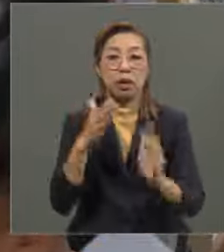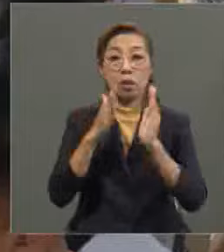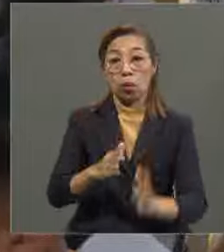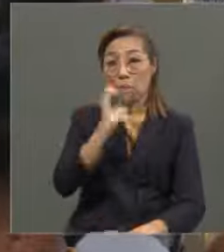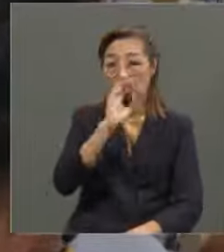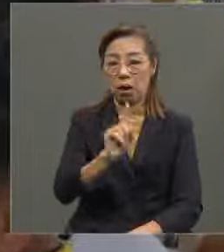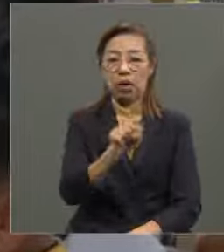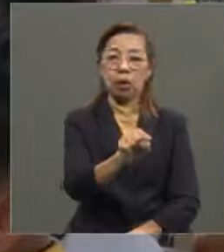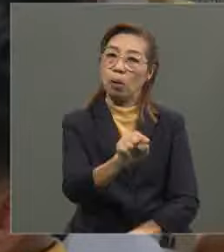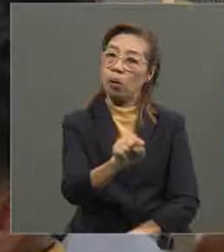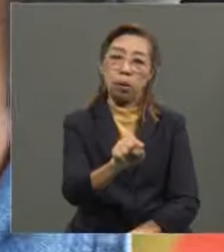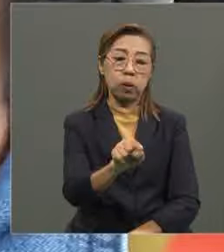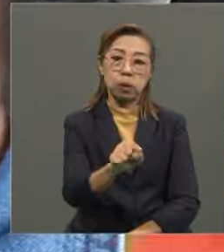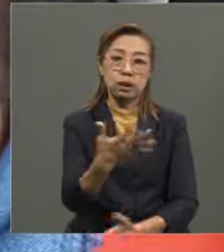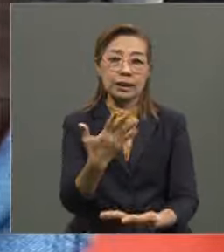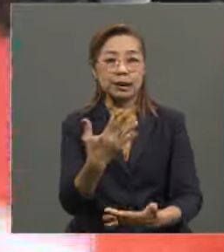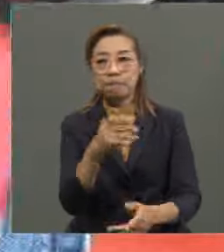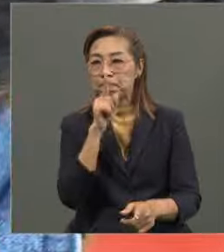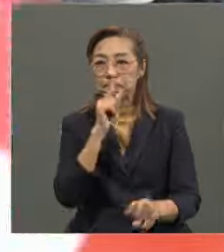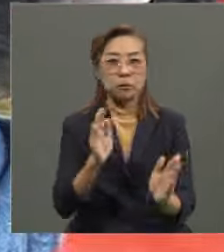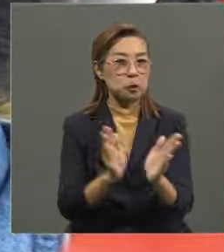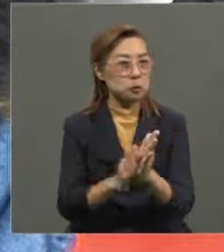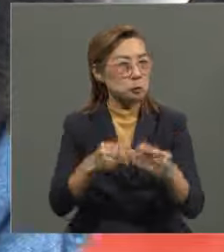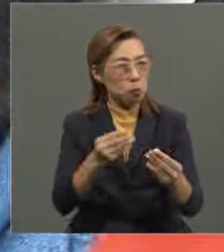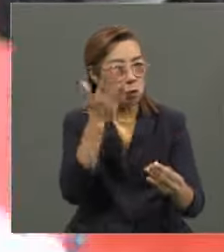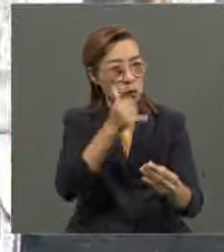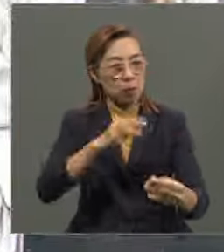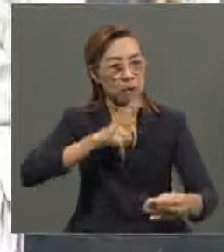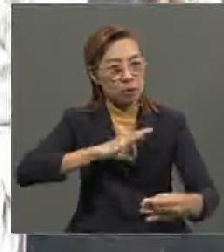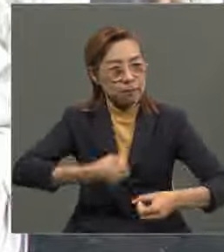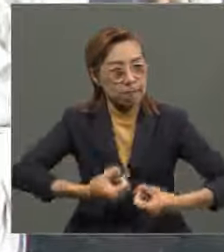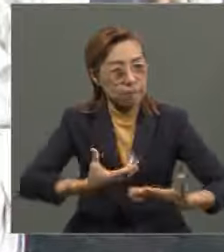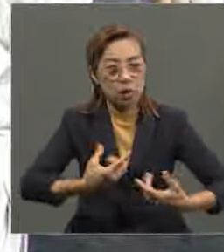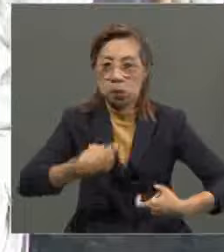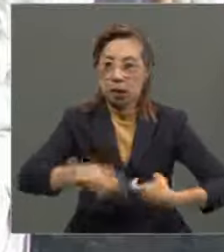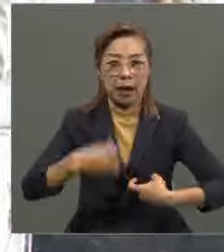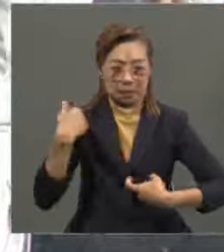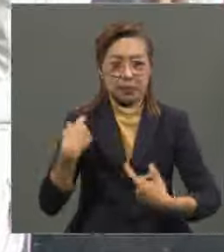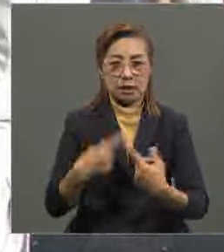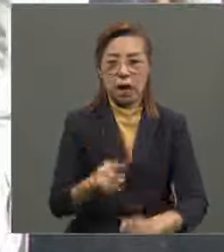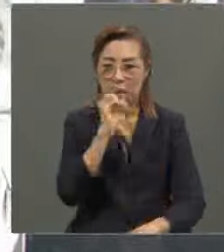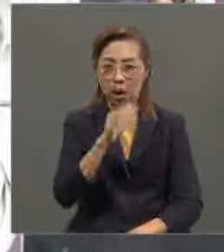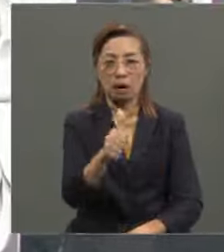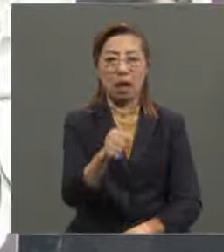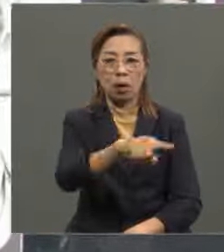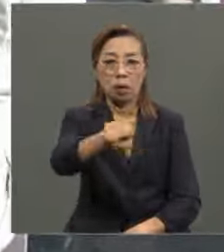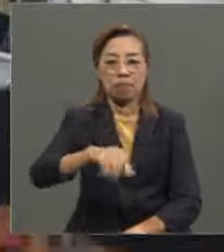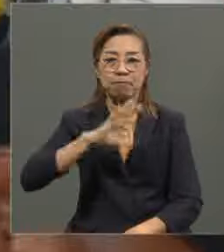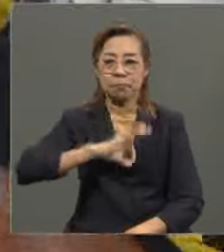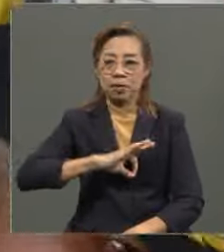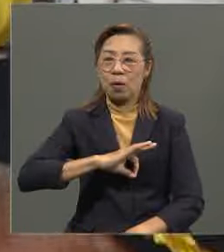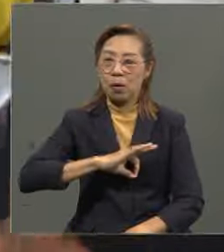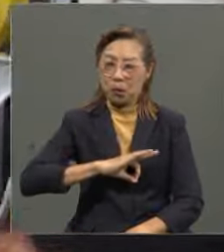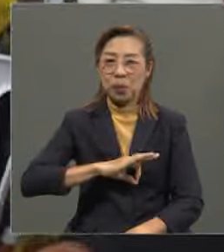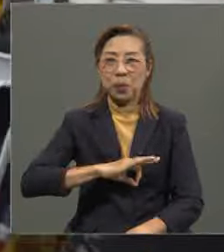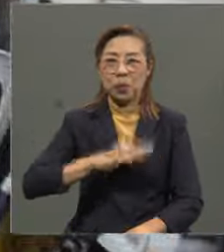าไม่สามารถหาคำใดมาบรรยายความรู้สึกในวันนี้ได้บอกได้แค่ว่าภาคภูมิใจที่